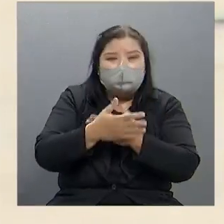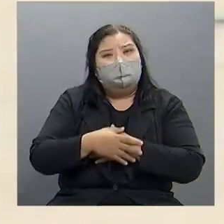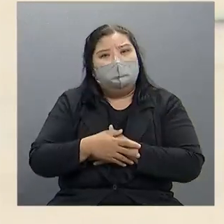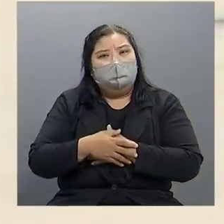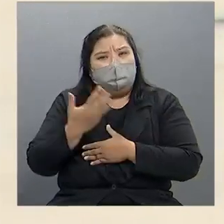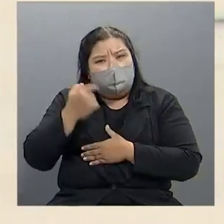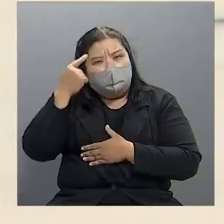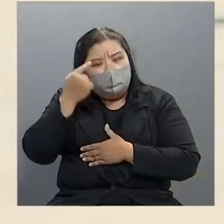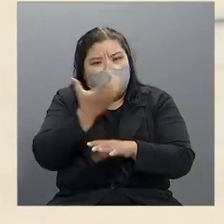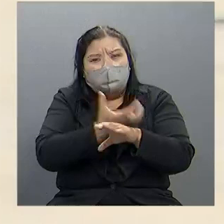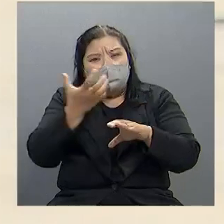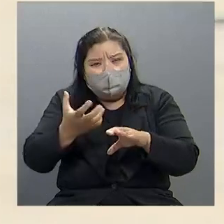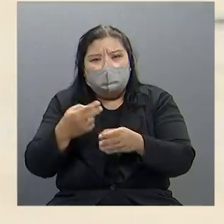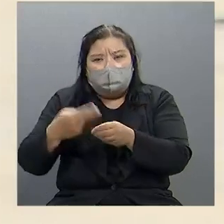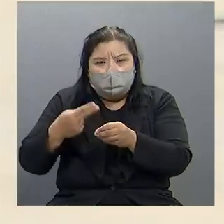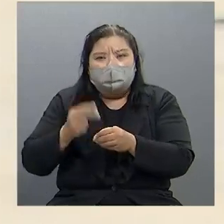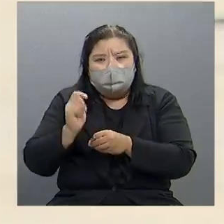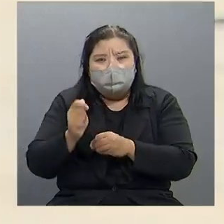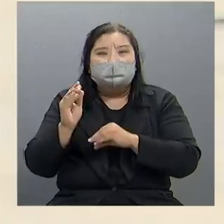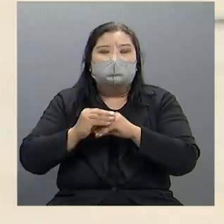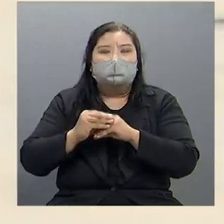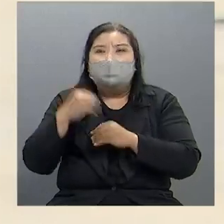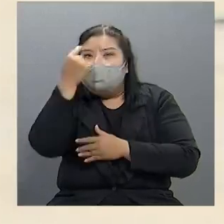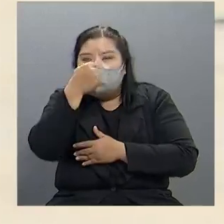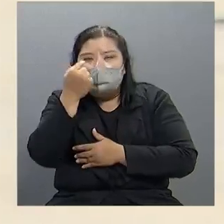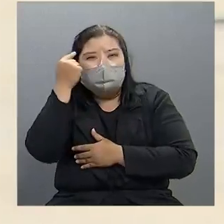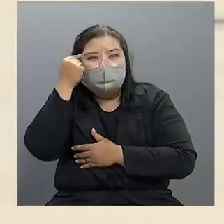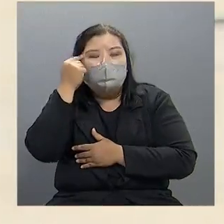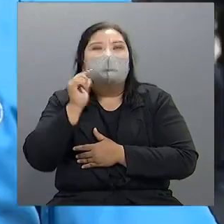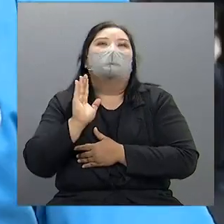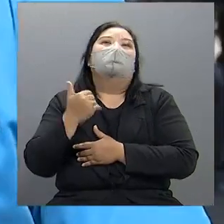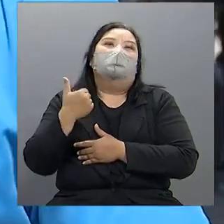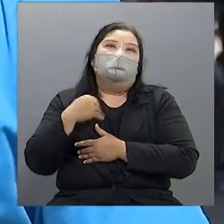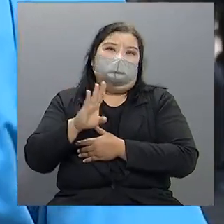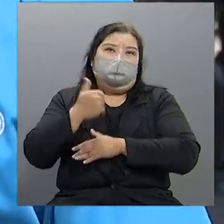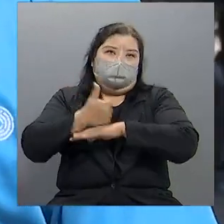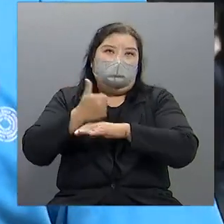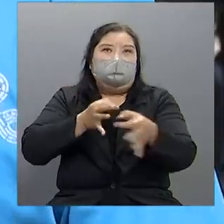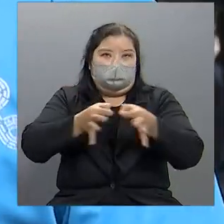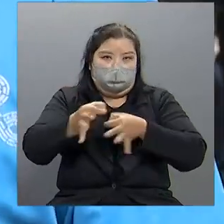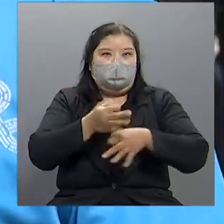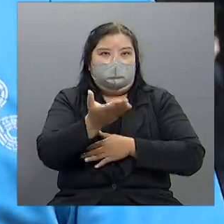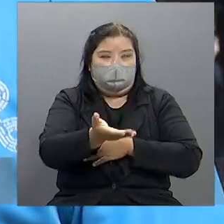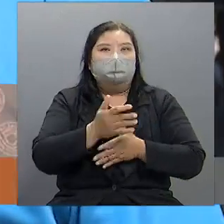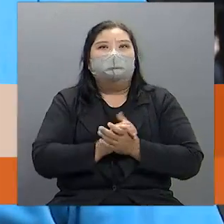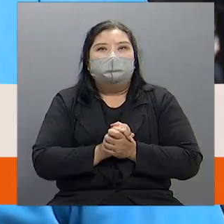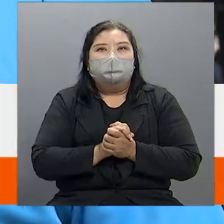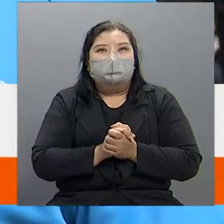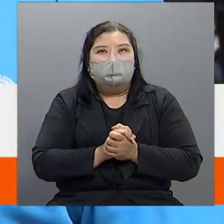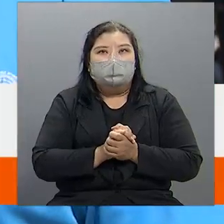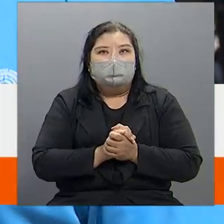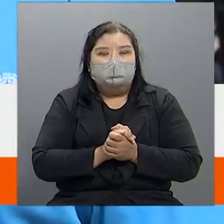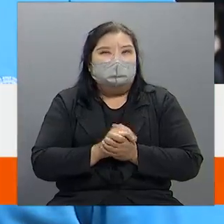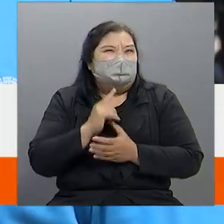านี้เราก็ได้คำตอบจากทางผู้บริหารของบริษัทขนส่งแบบนี้ค่ะ สินค้าประเภทนี้ต้องลงทุนสูงกว่าประเภท